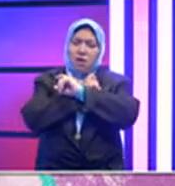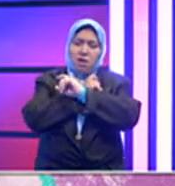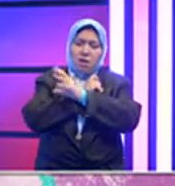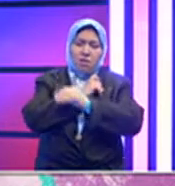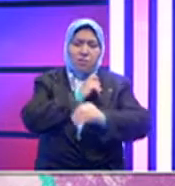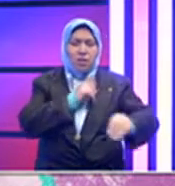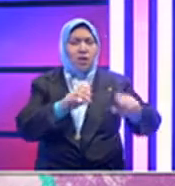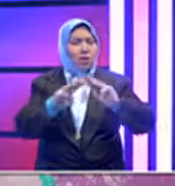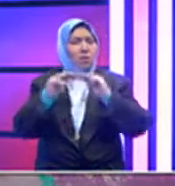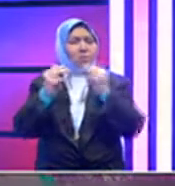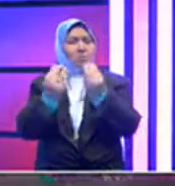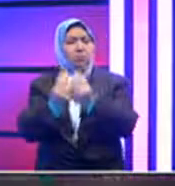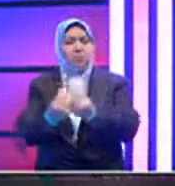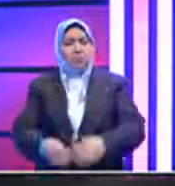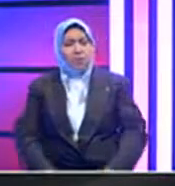gym